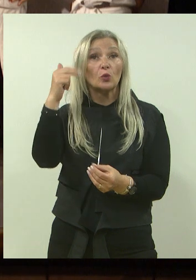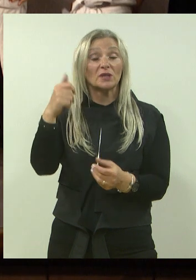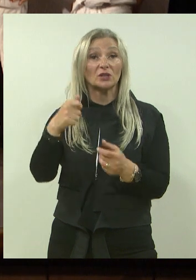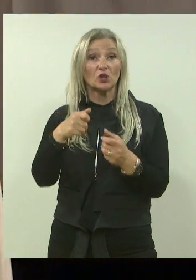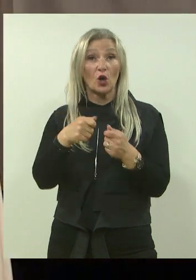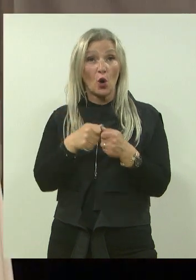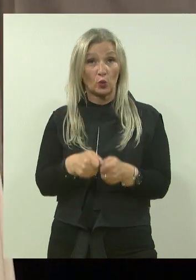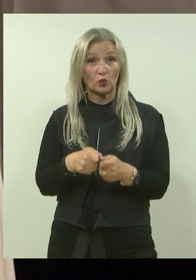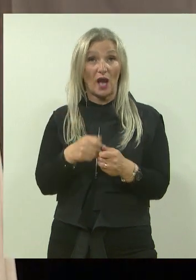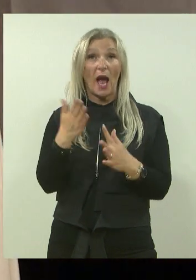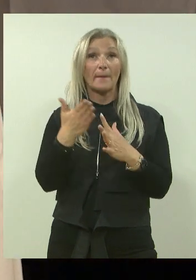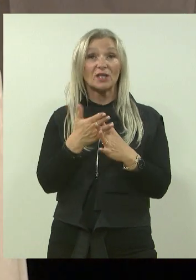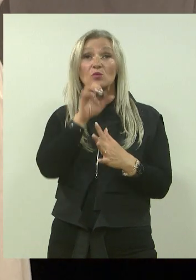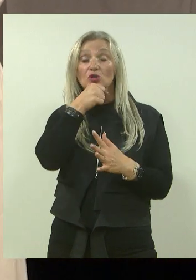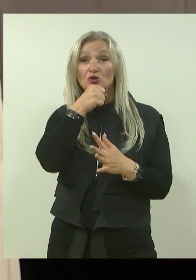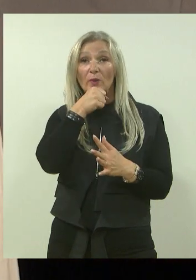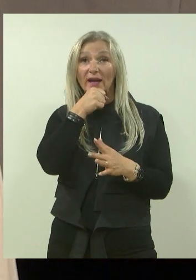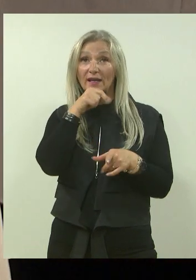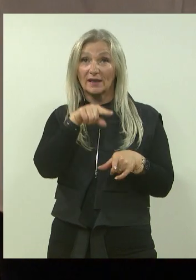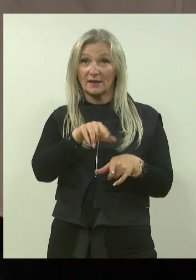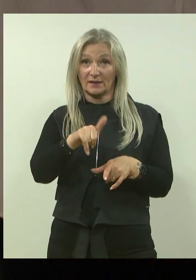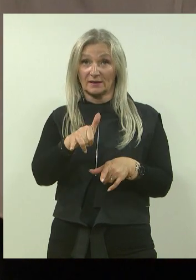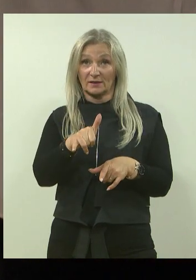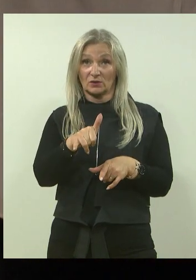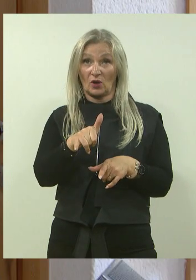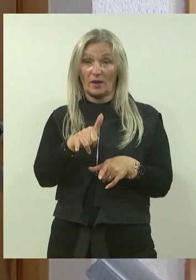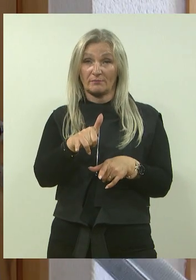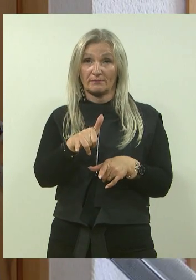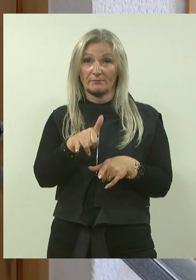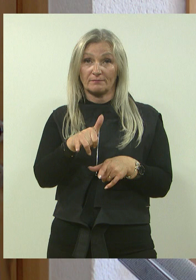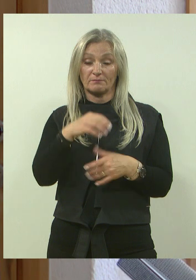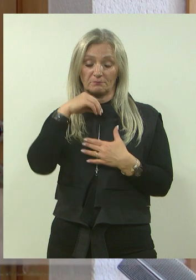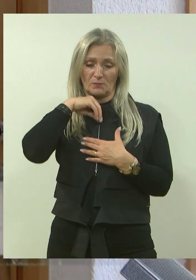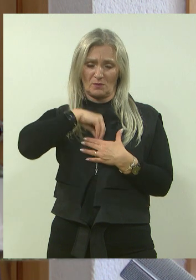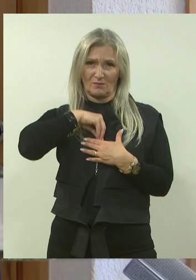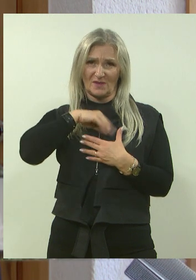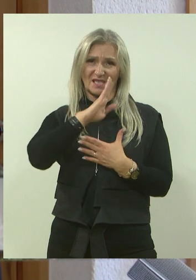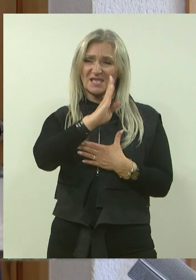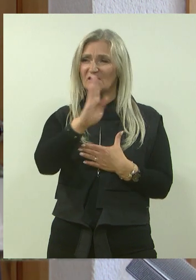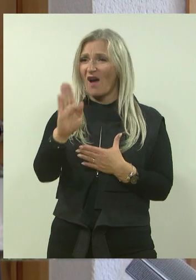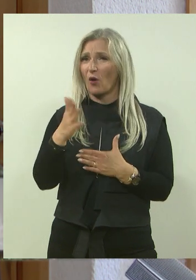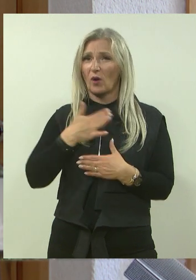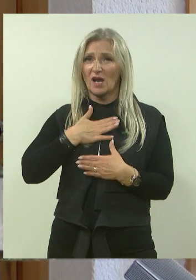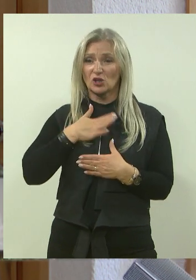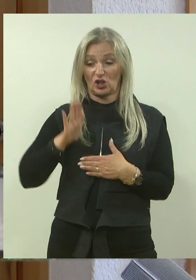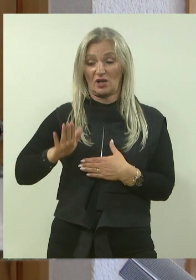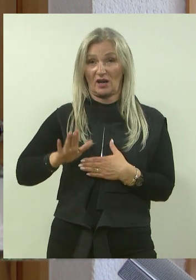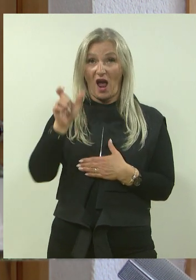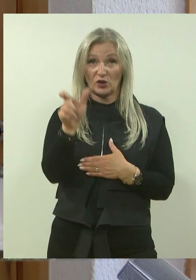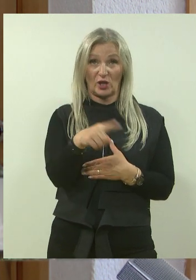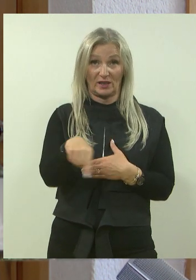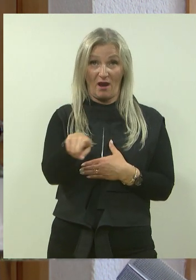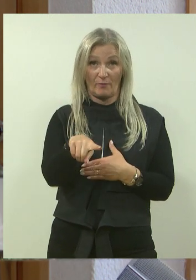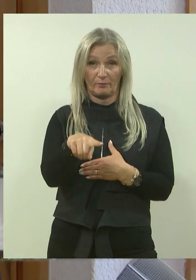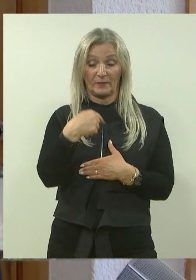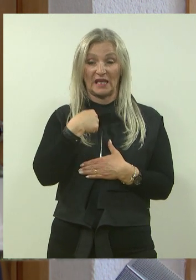udruga Međimurske županije. To je, ja ću reći, već u duši i u srcu svakim našeg građanina i ja se